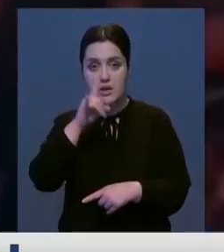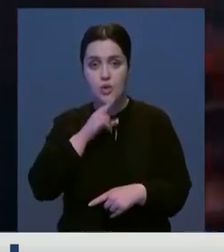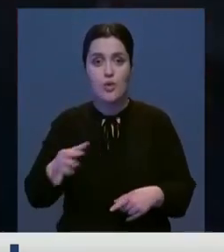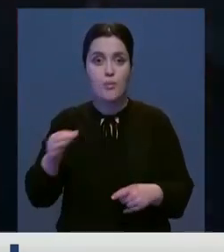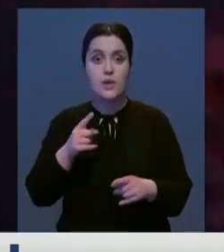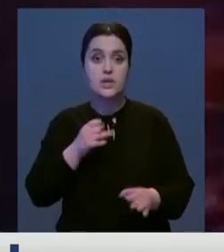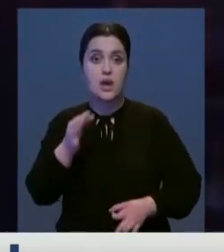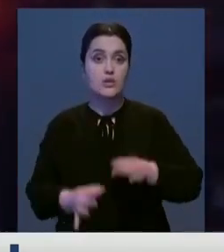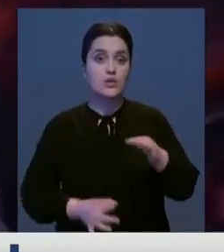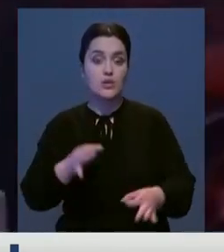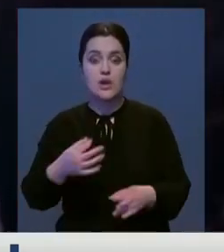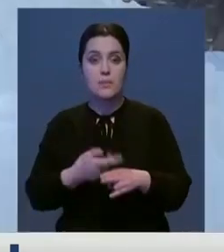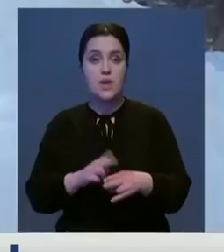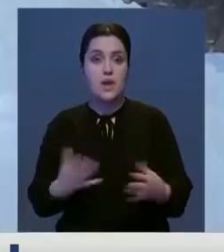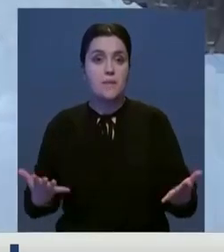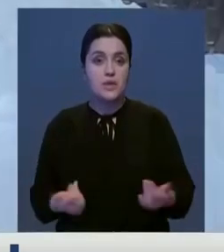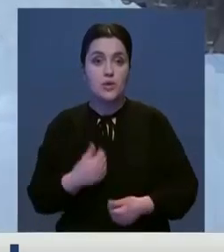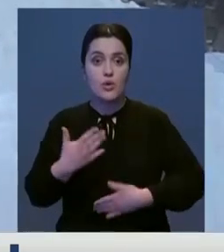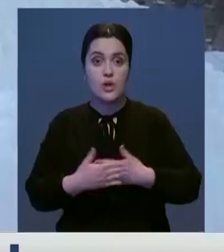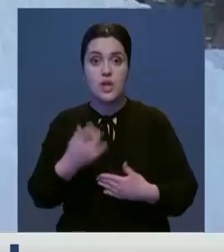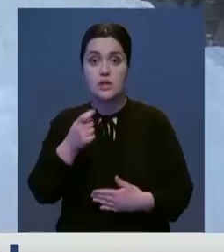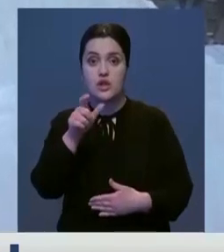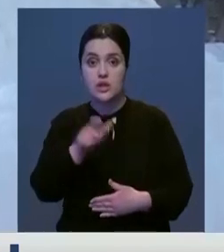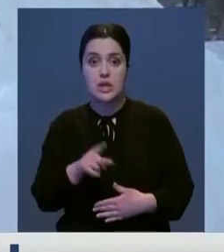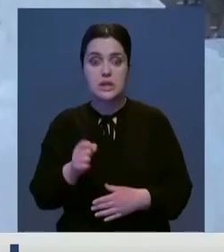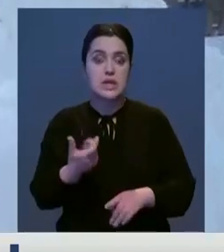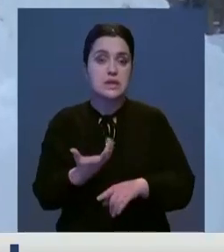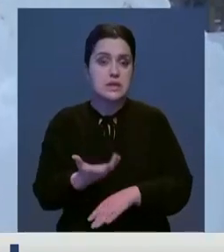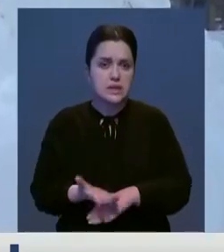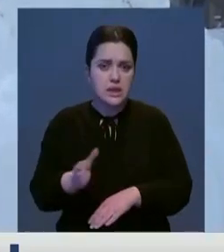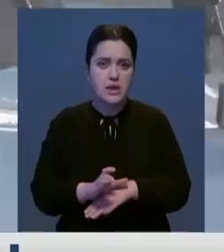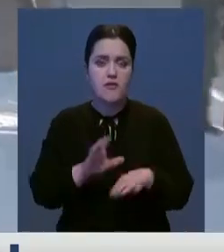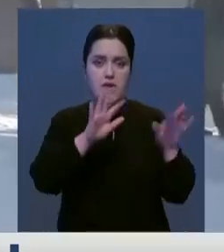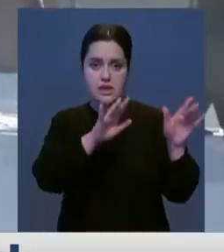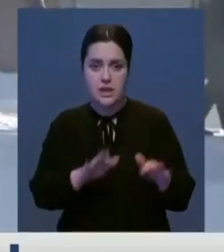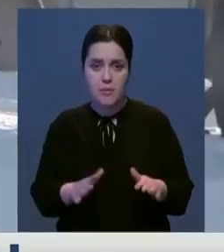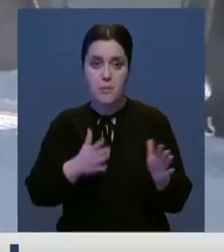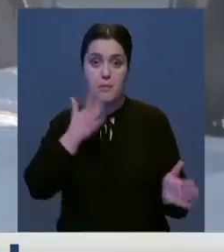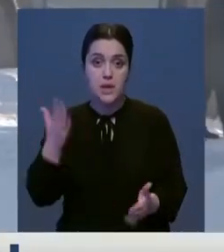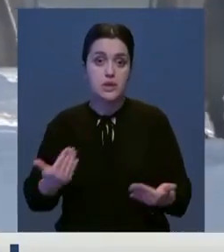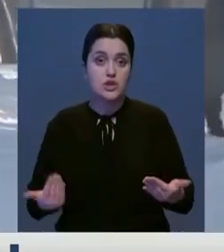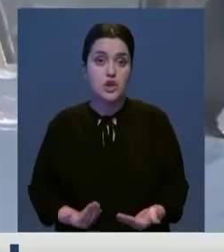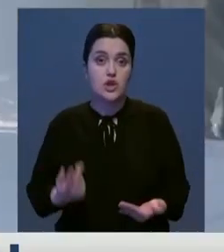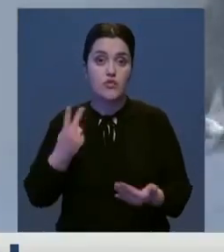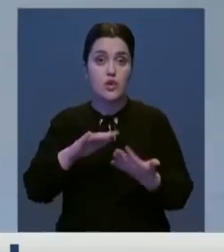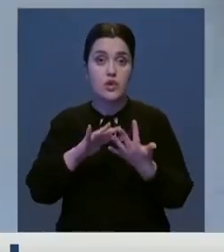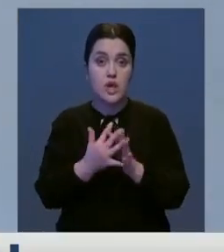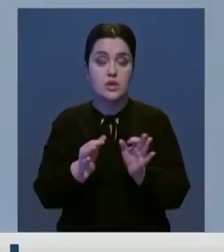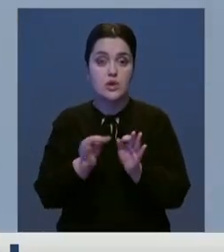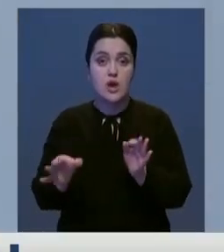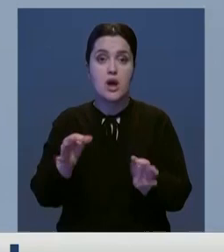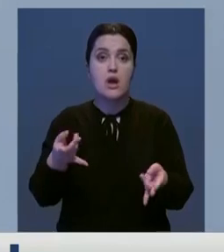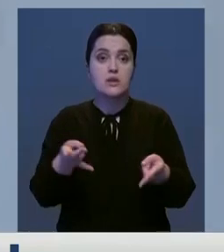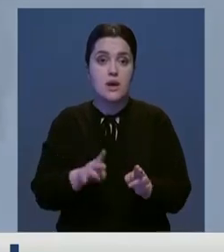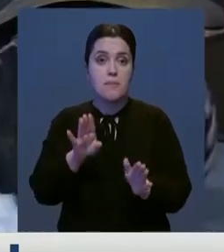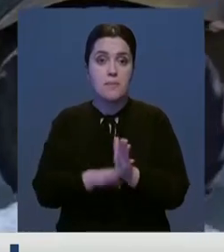из снежных заносов спасли около 100 человек. Из-за сильного снегопада и метели жители двух населенных пунктов остались без света. А в одном